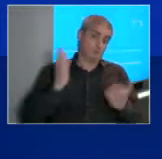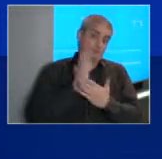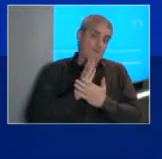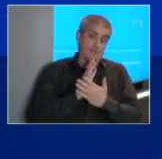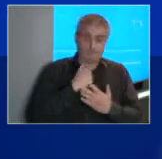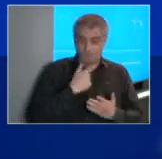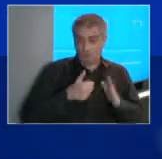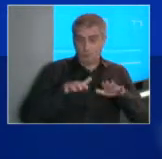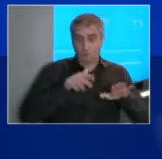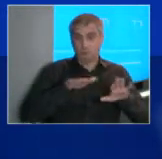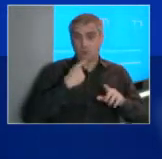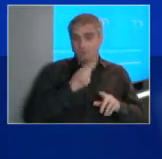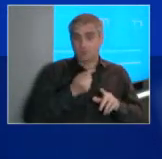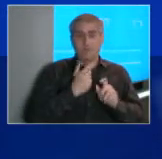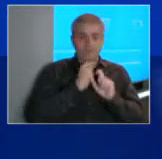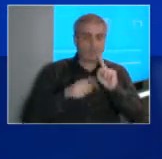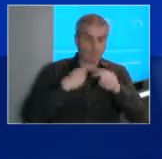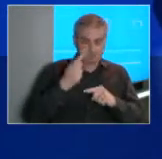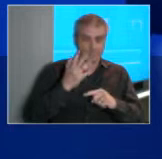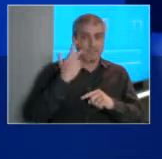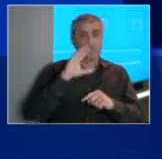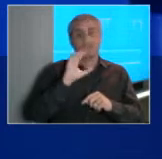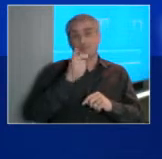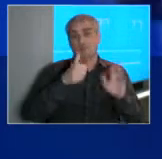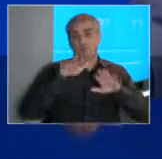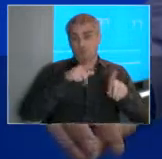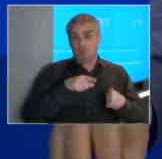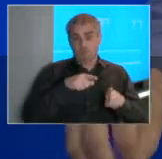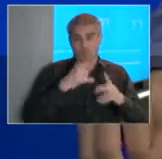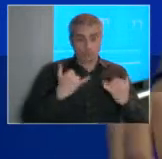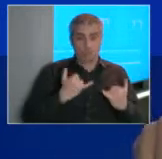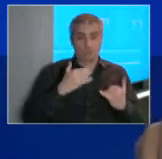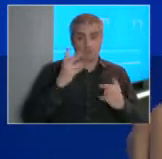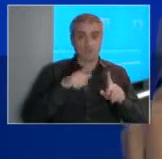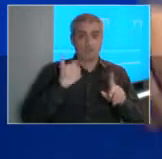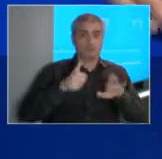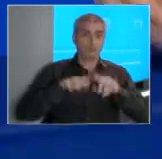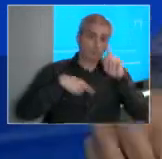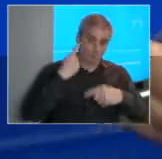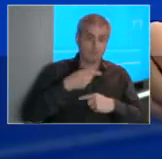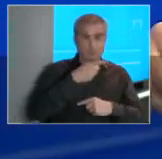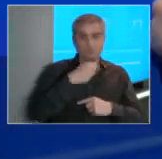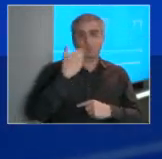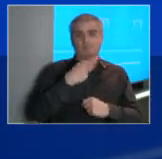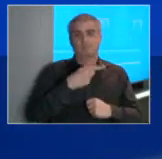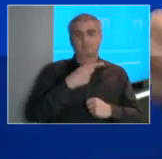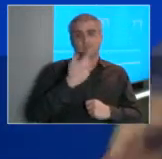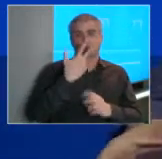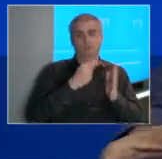וכבר לפי מה שראש הממשלה אומר, הגירעון הבא יהיה עם ראש הממשלה הנוכחי, יהיה גם ראש הממשלה הבא, הוא